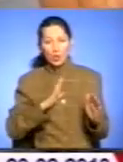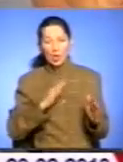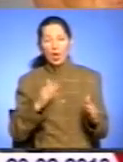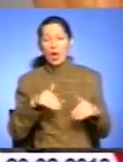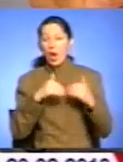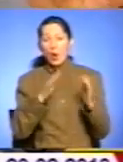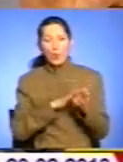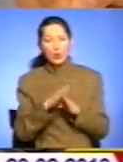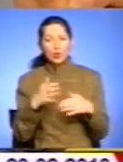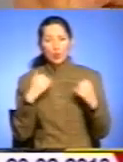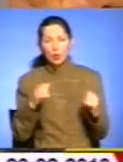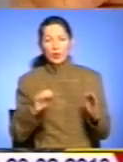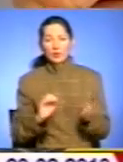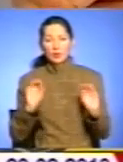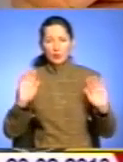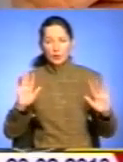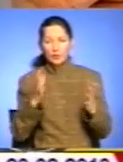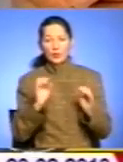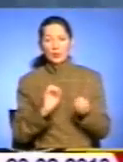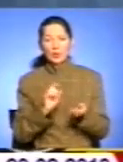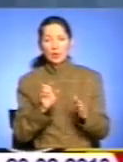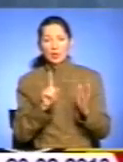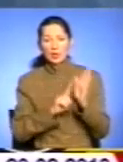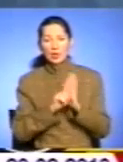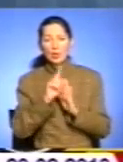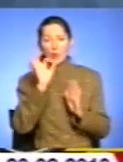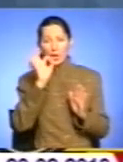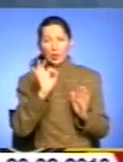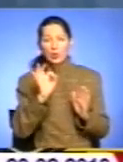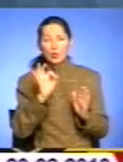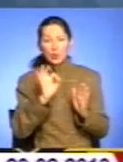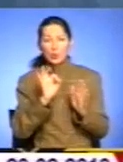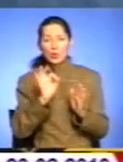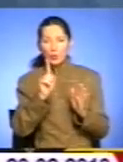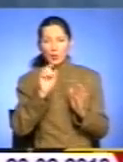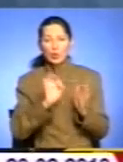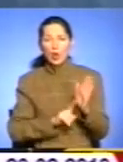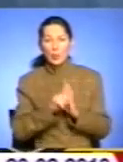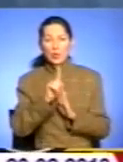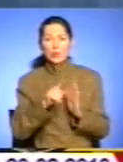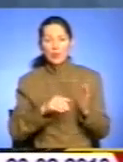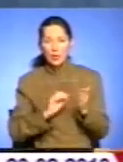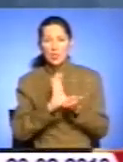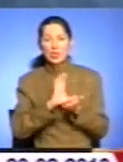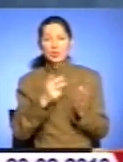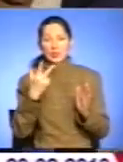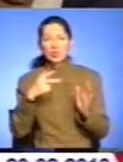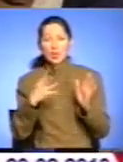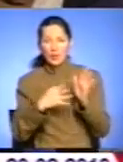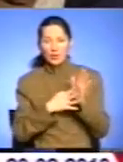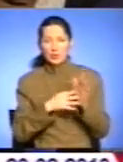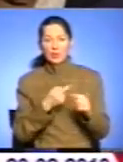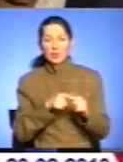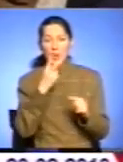до 38, болить голова і ламає усе тіло – це грип. Залишайтеся вдома і викликайте лікаря, адже грип небезпечний